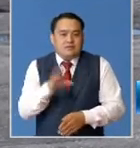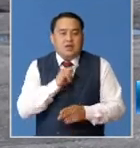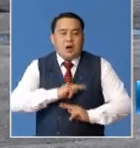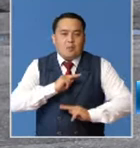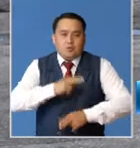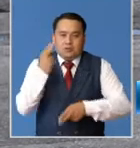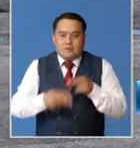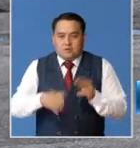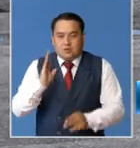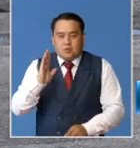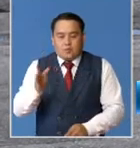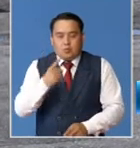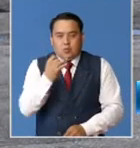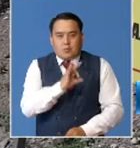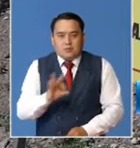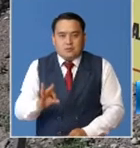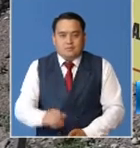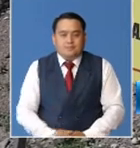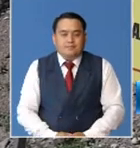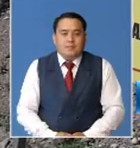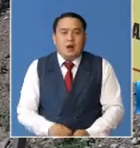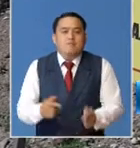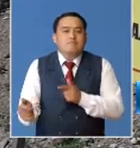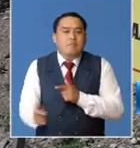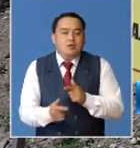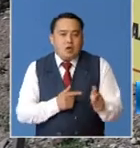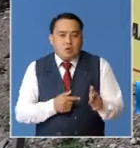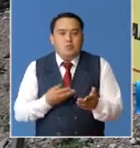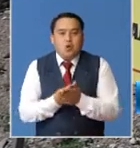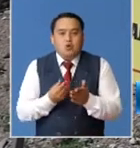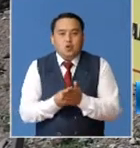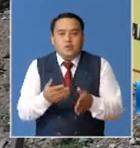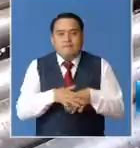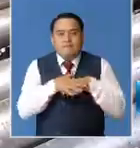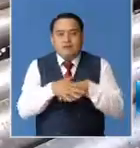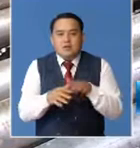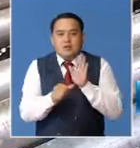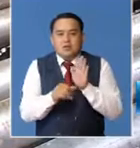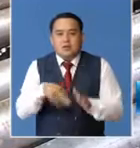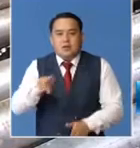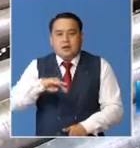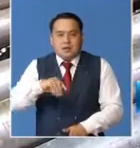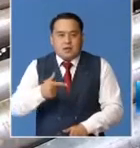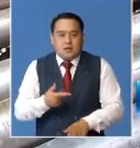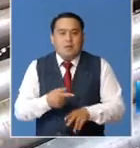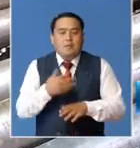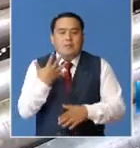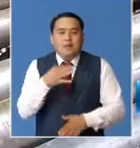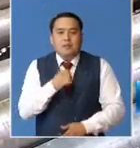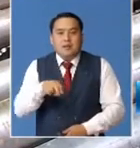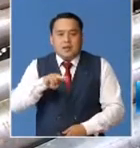работы будут завершены на 100%. Всего на подготовку к зиме из бюджета выделено 6 миллиардов тенге. Из них чуть более